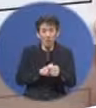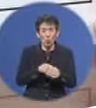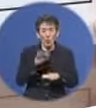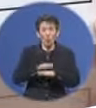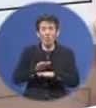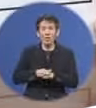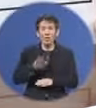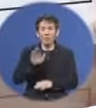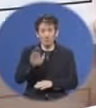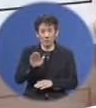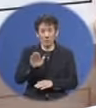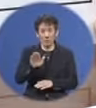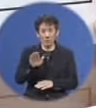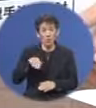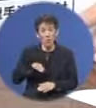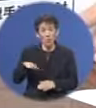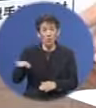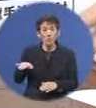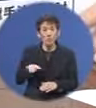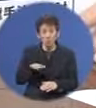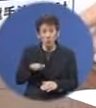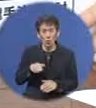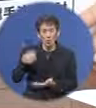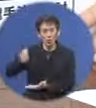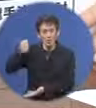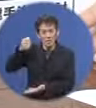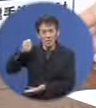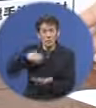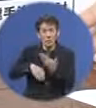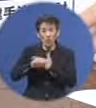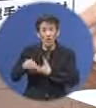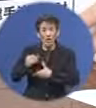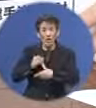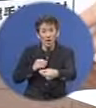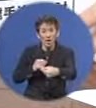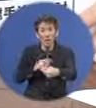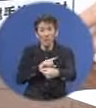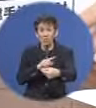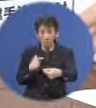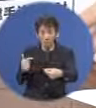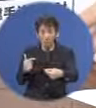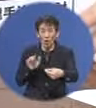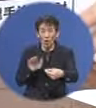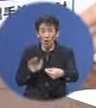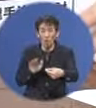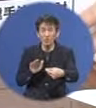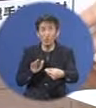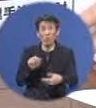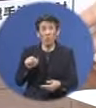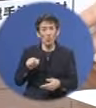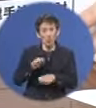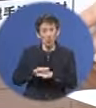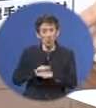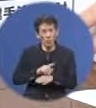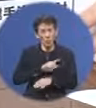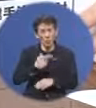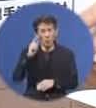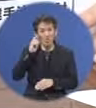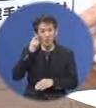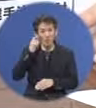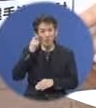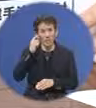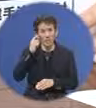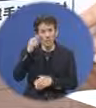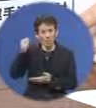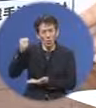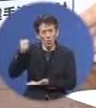でそういうことを、あるいはこの資産を貸してもいいですね、 はい、 でそういうふうにしてこの資金調達を何